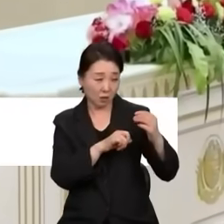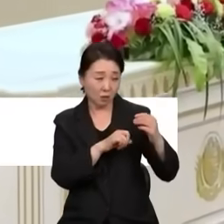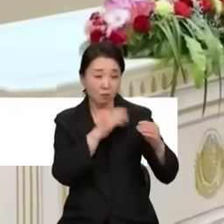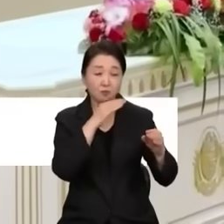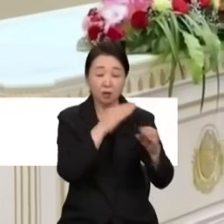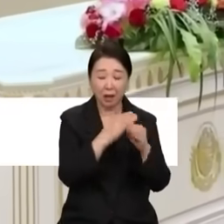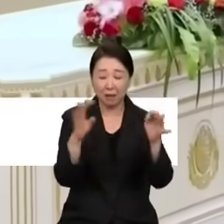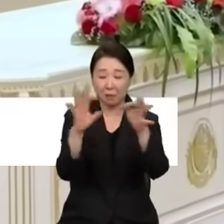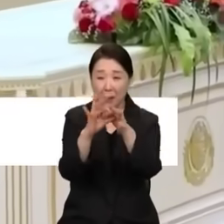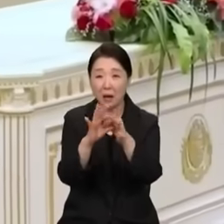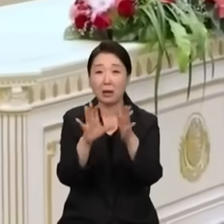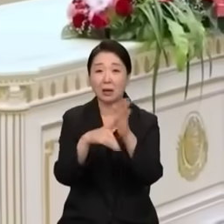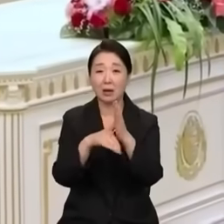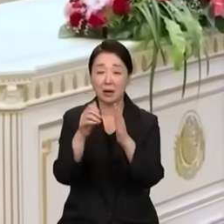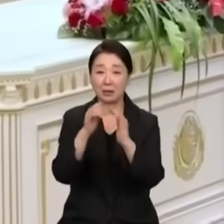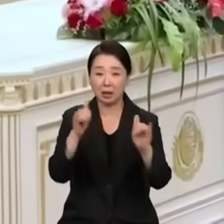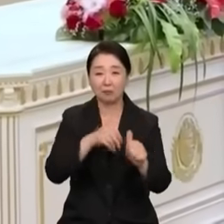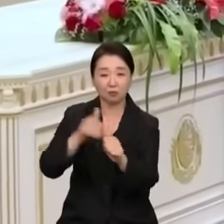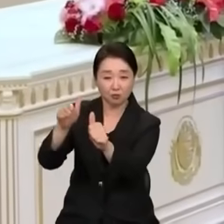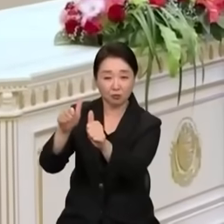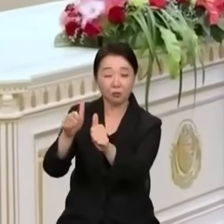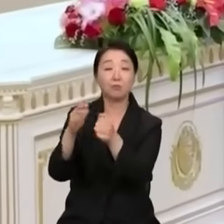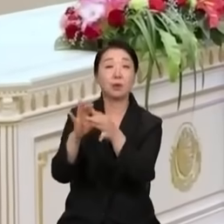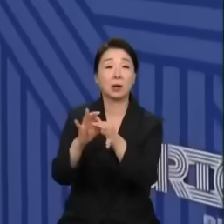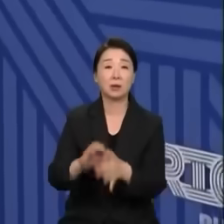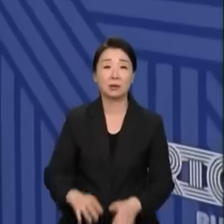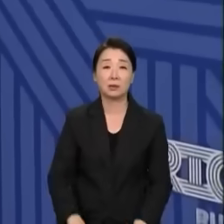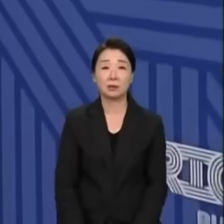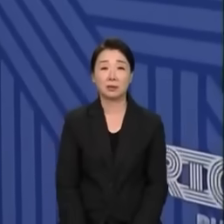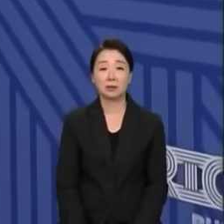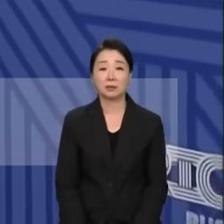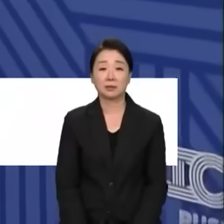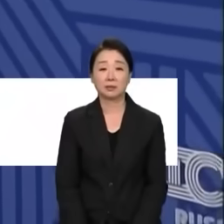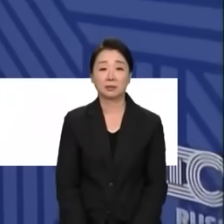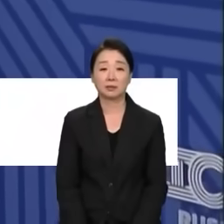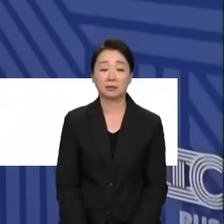인력 수출의 지렛대를 마련했다는 겁니다.